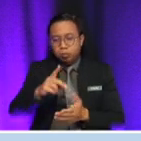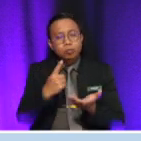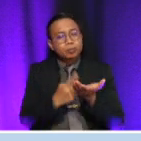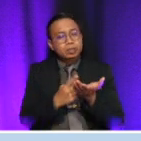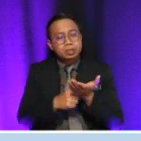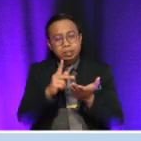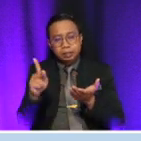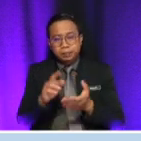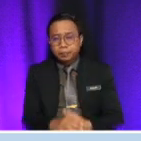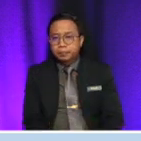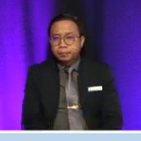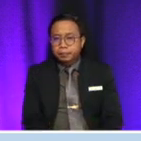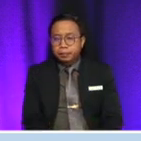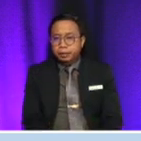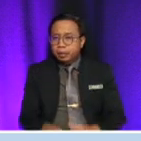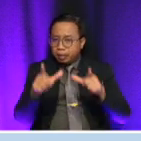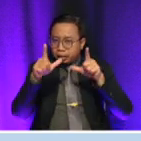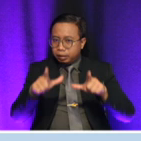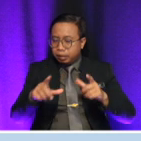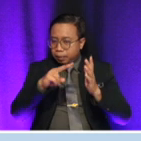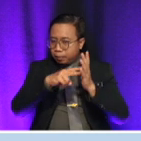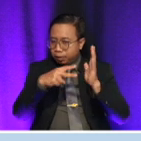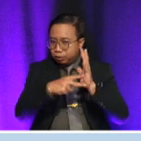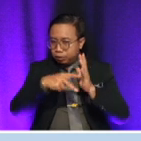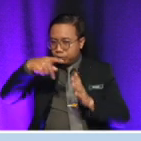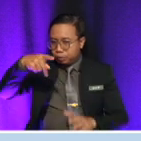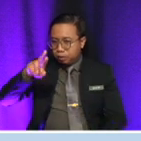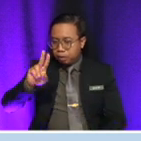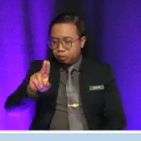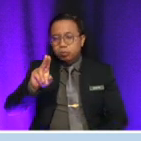kalau bincangkan peliharaan